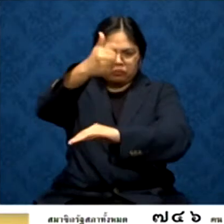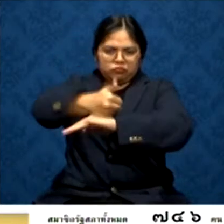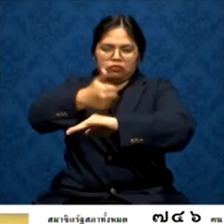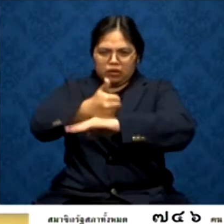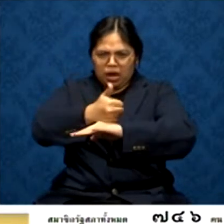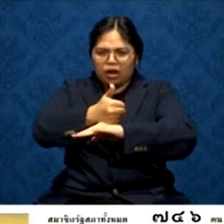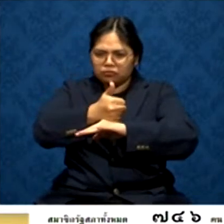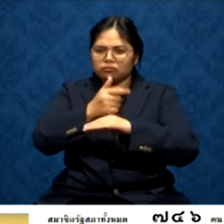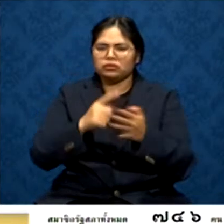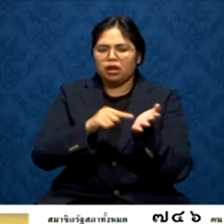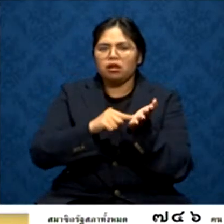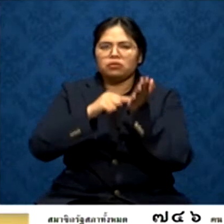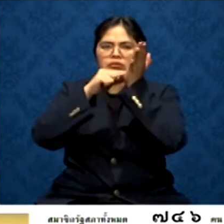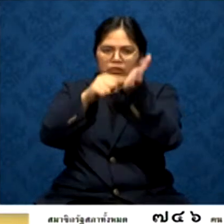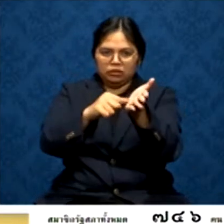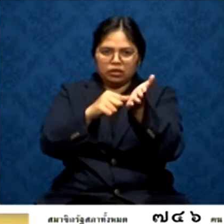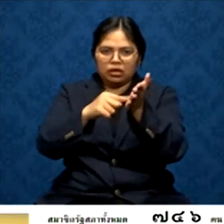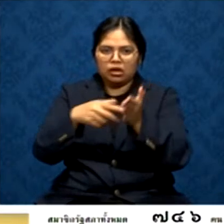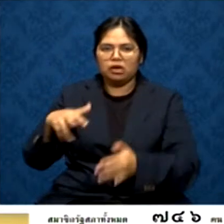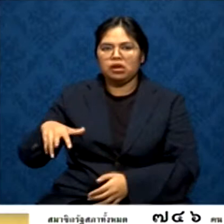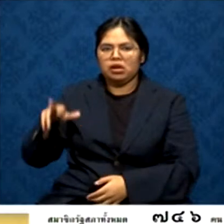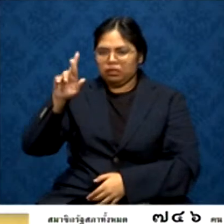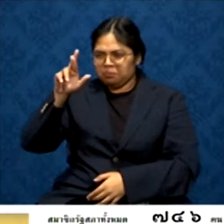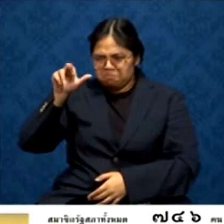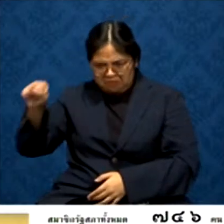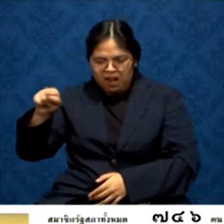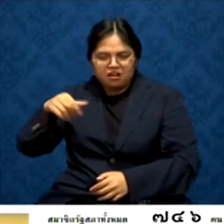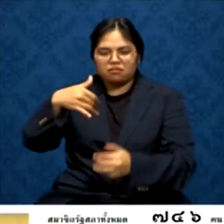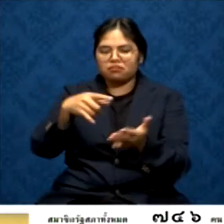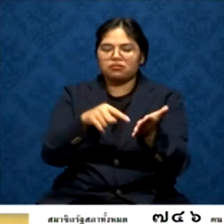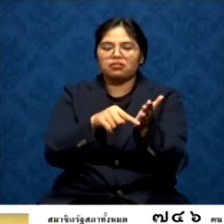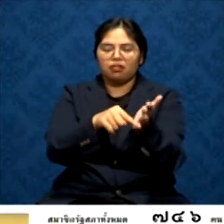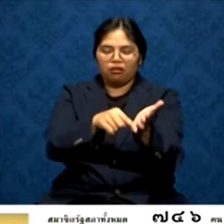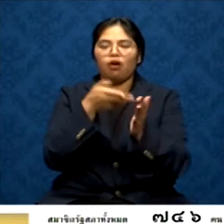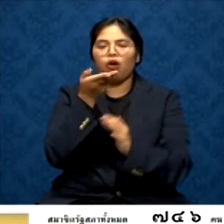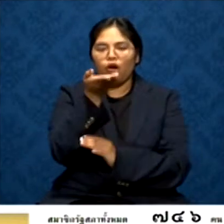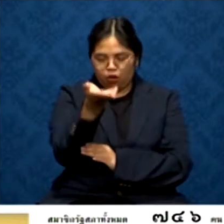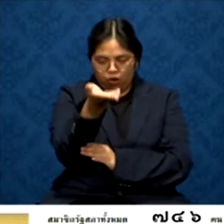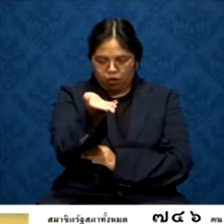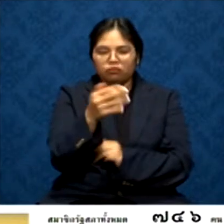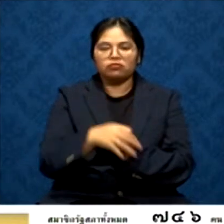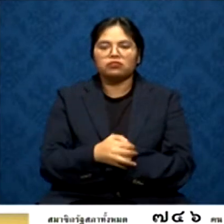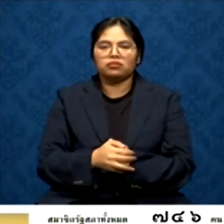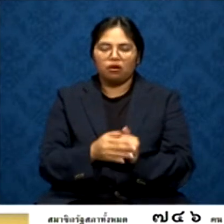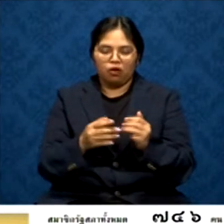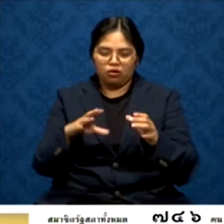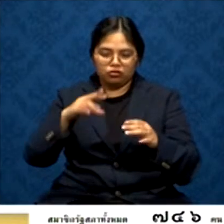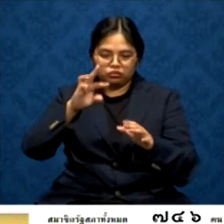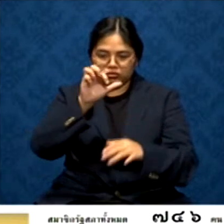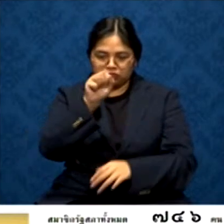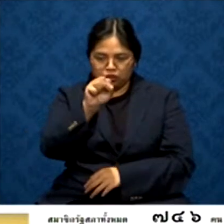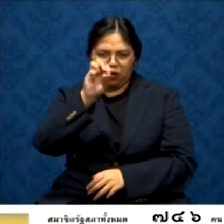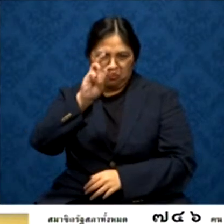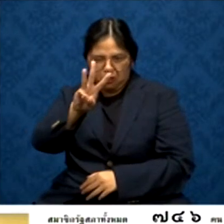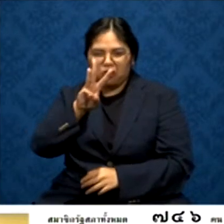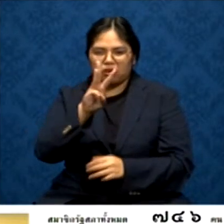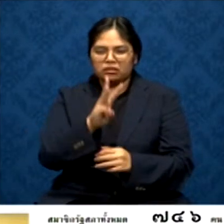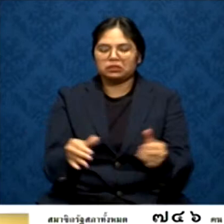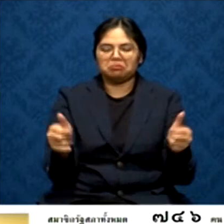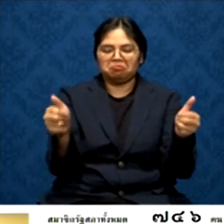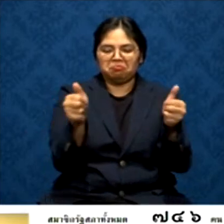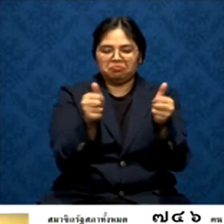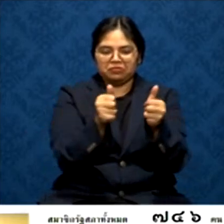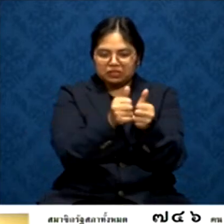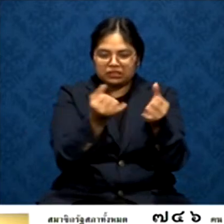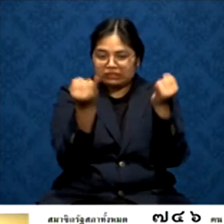ส่งเรื่องมาที่สภาขอตัวสว.ทรงเอไปแจ้งข้อหาสมคบยาเสพติดเพราะผม